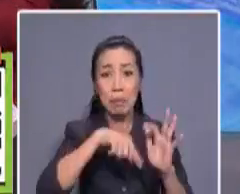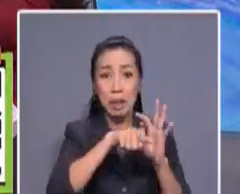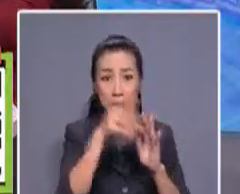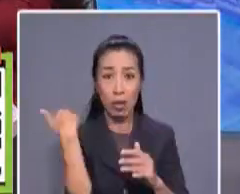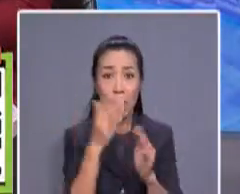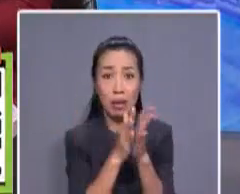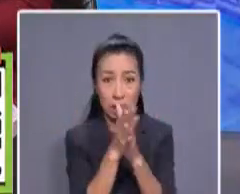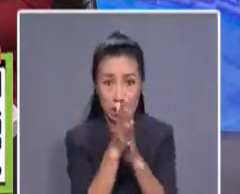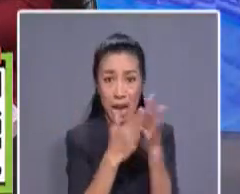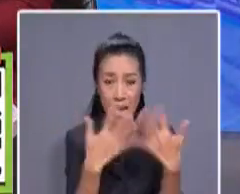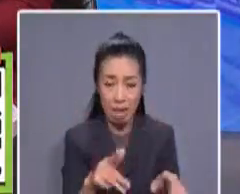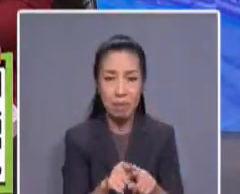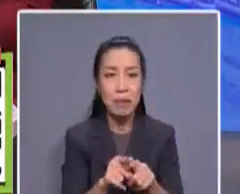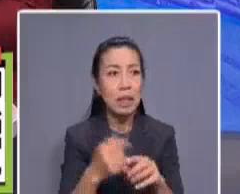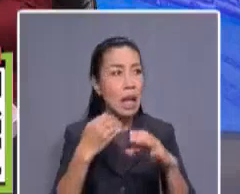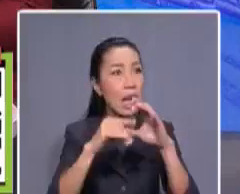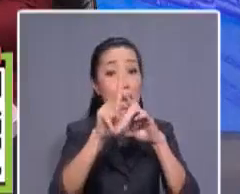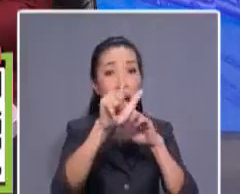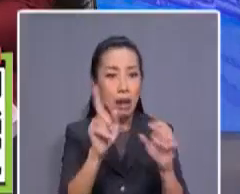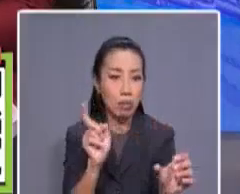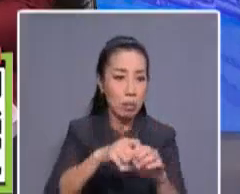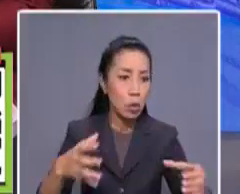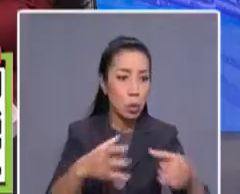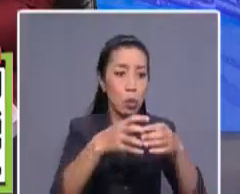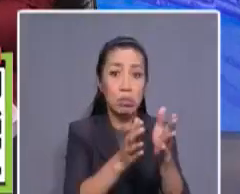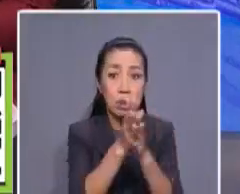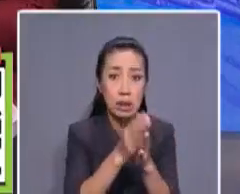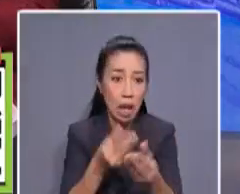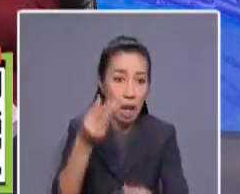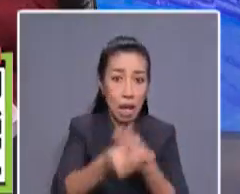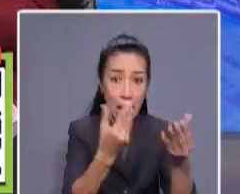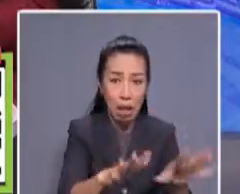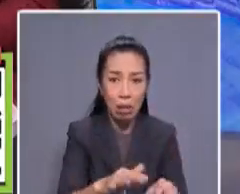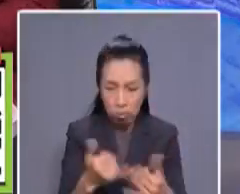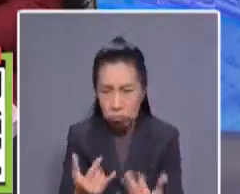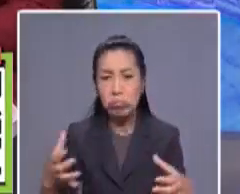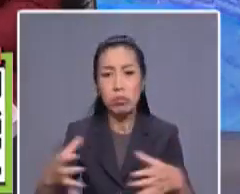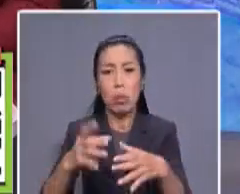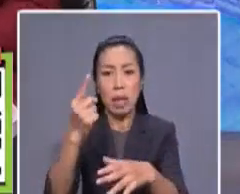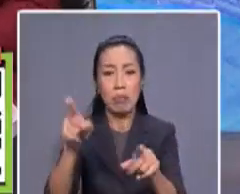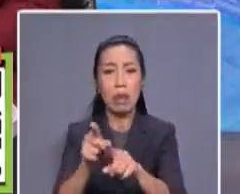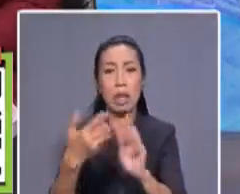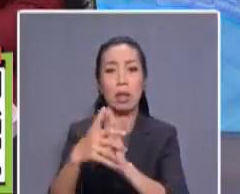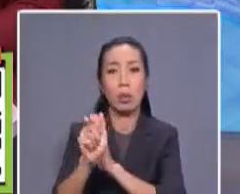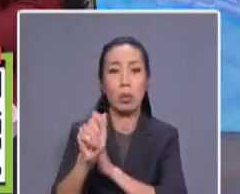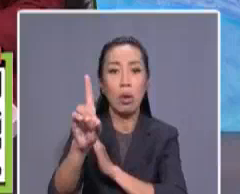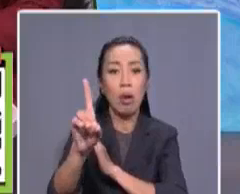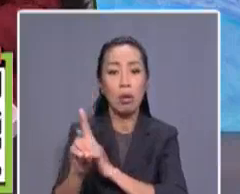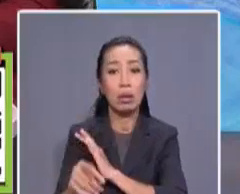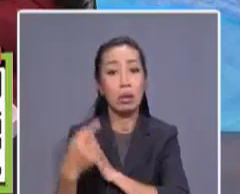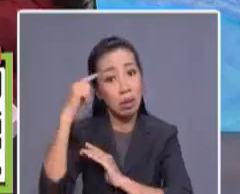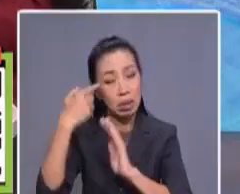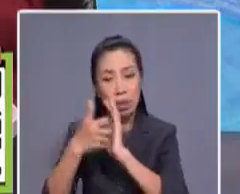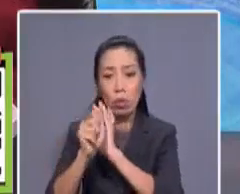เล่นแชร์ออนไลน์กันเนี่ยเขาเล่นกันยังไงเชื่อใจกันได้ยังไงปรากฏว่ามีอีกวงหนึ่งนะคะที่เมืองอุดรค่ะ ครับ อุดรธ